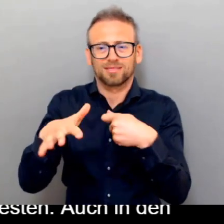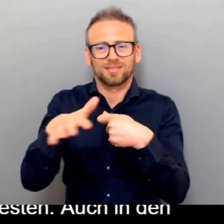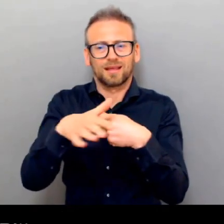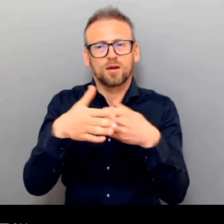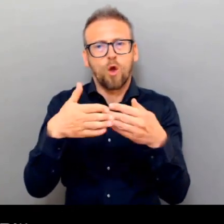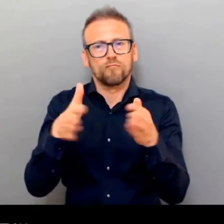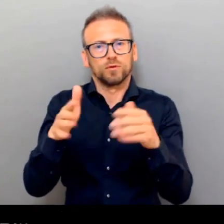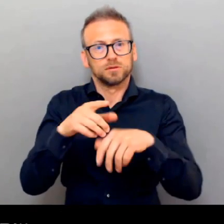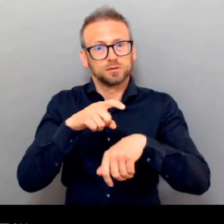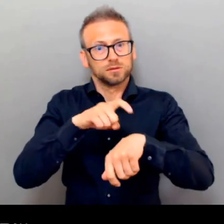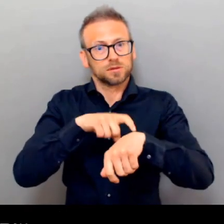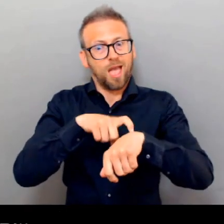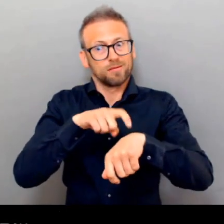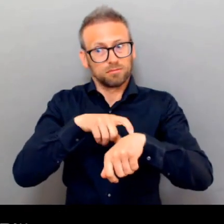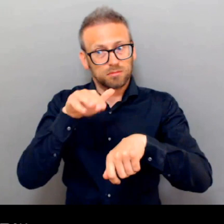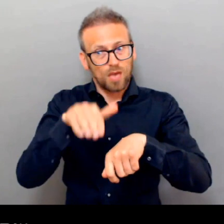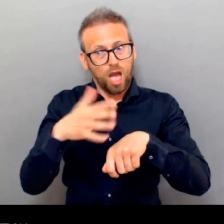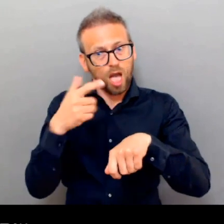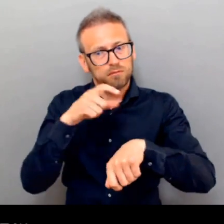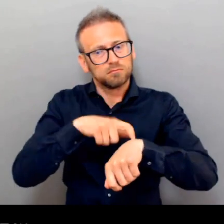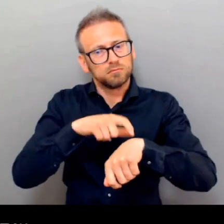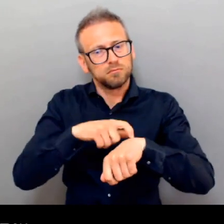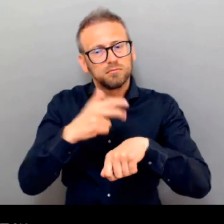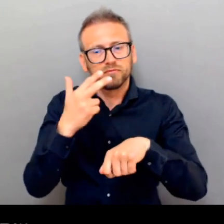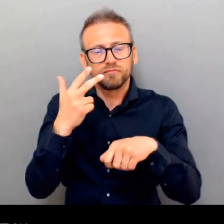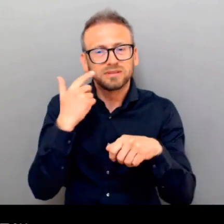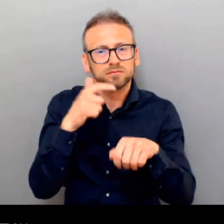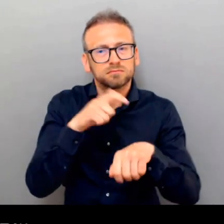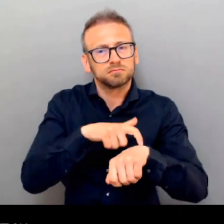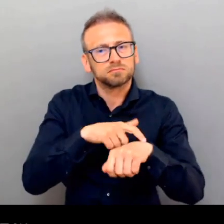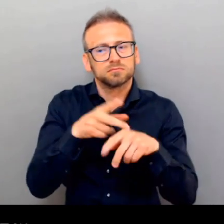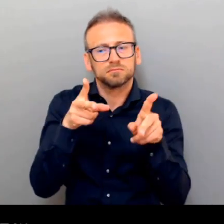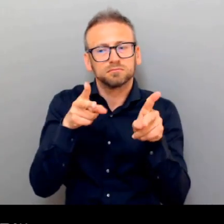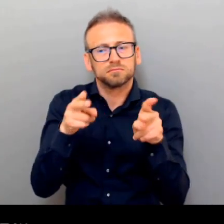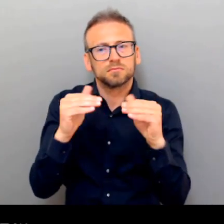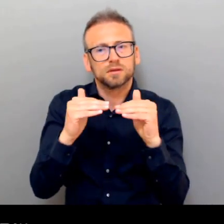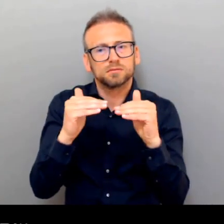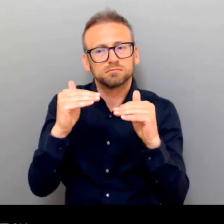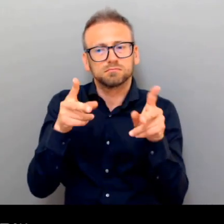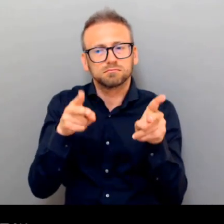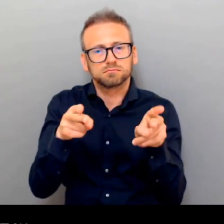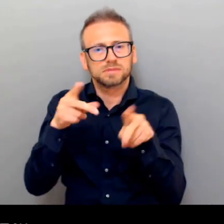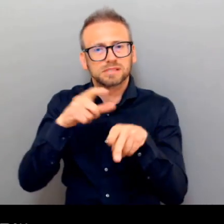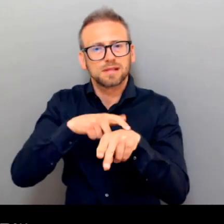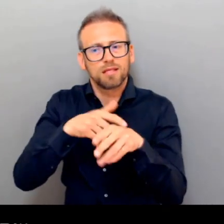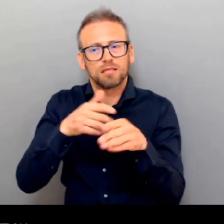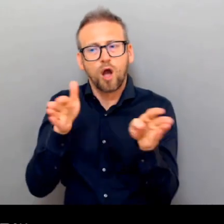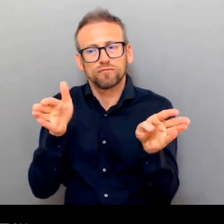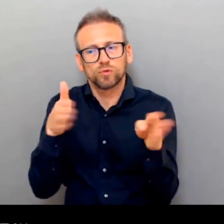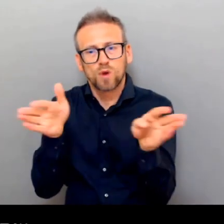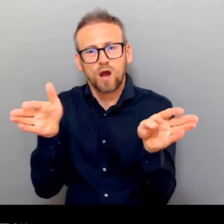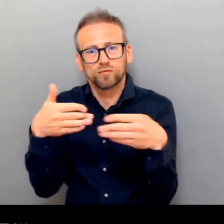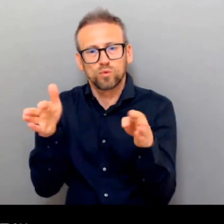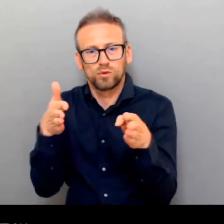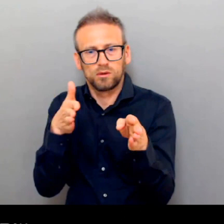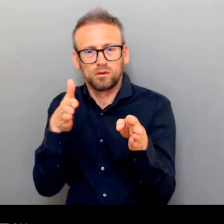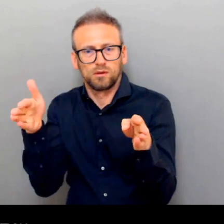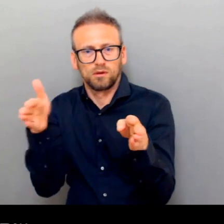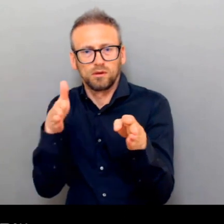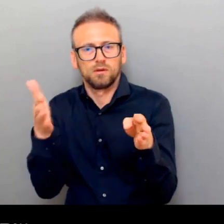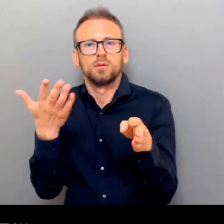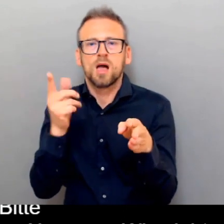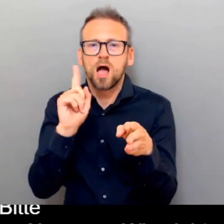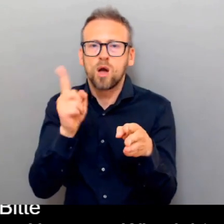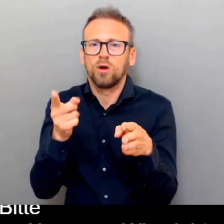dem Argument, dass man dadurch auch die Besucherströme entzerren könnte. Insbesondere wird das auch für einen